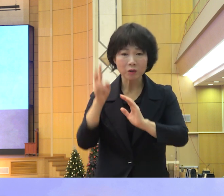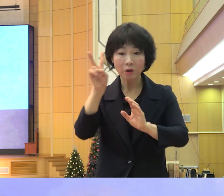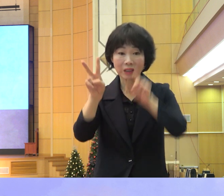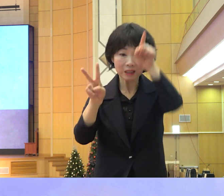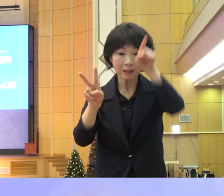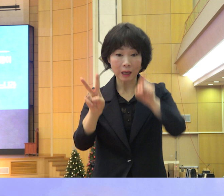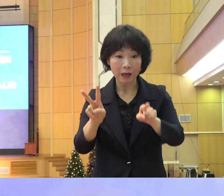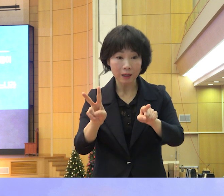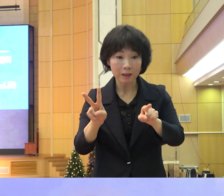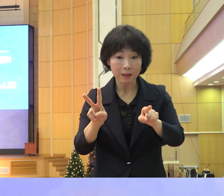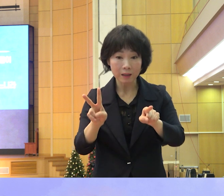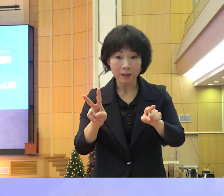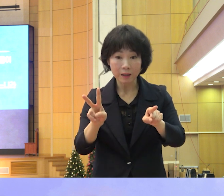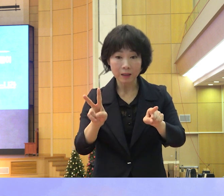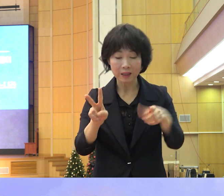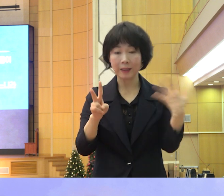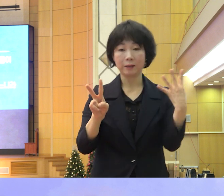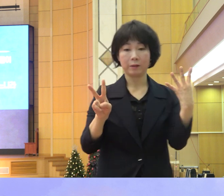2장